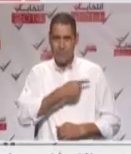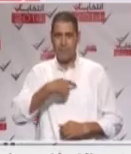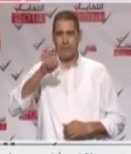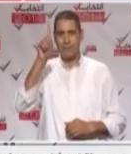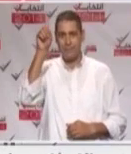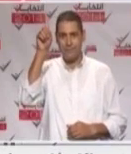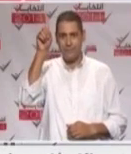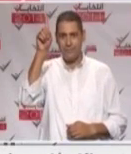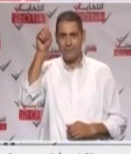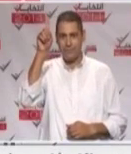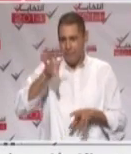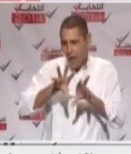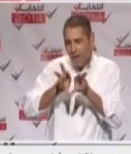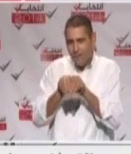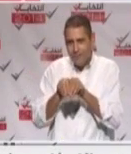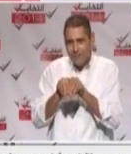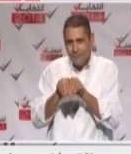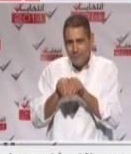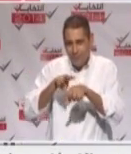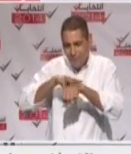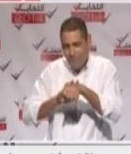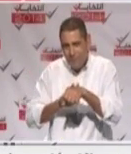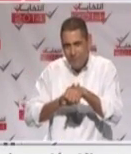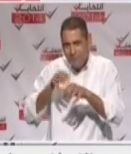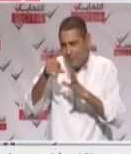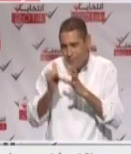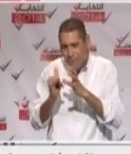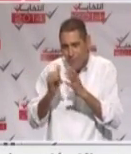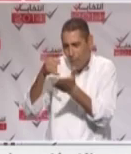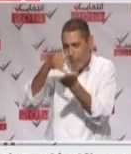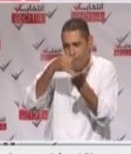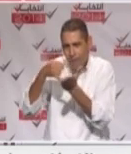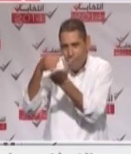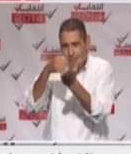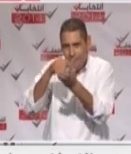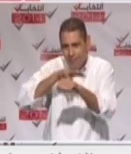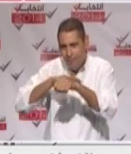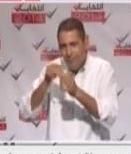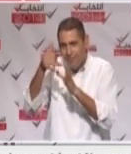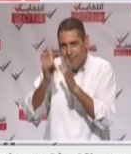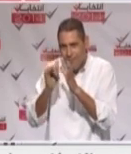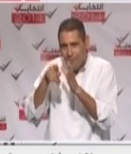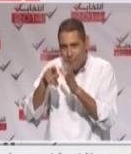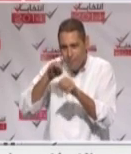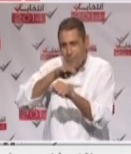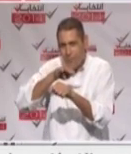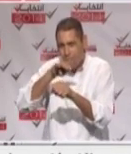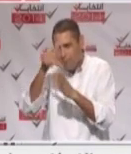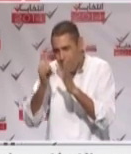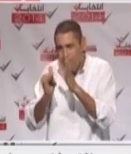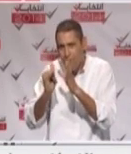بسم الله الرحمن الرحيم اهالينا في ولايه باجه في قبلات نفزه ستوره برج تبار عمدون مجاز الباب وباج الشماليه